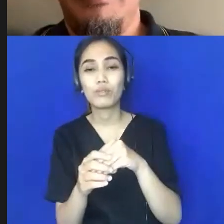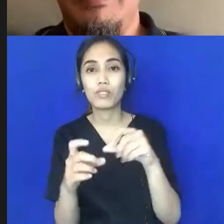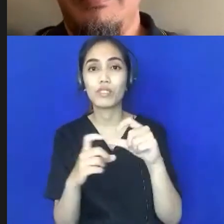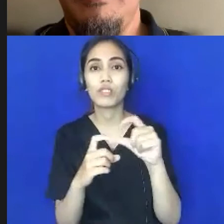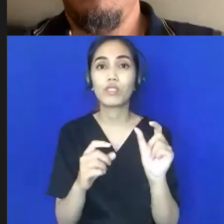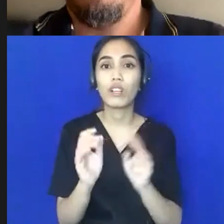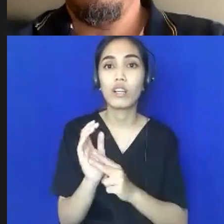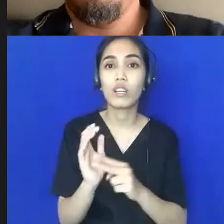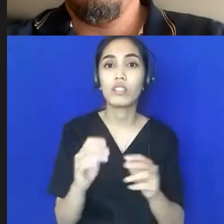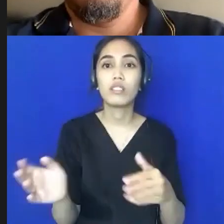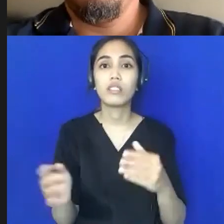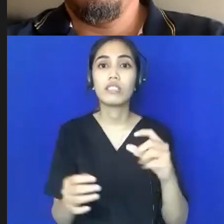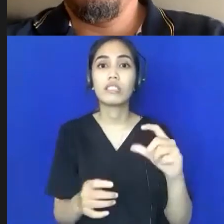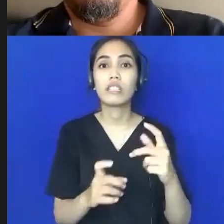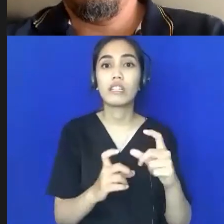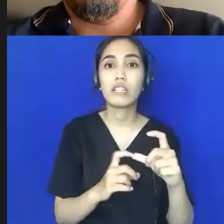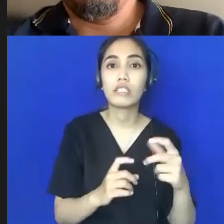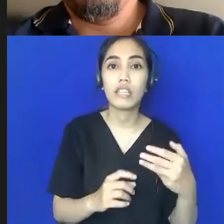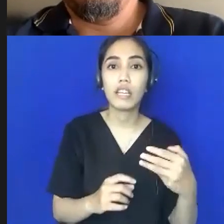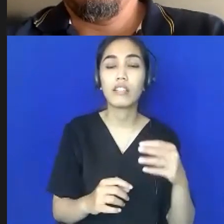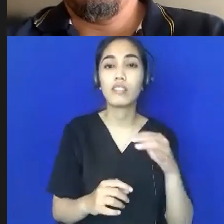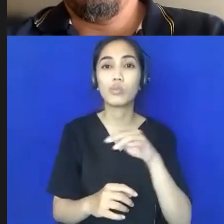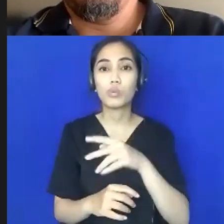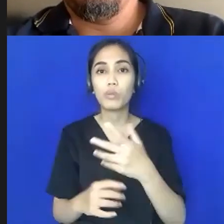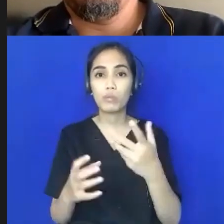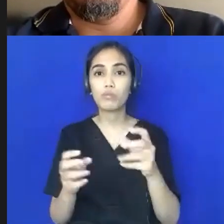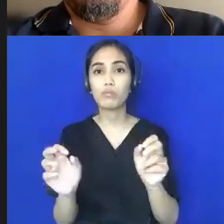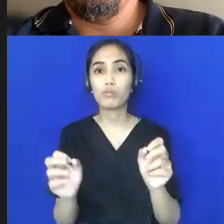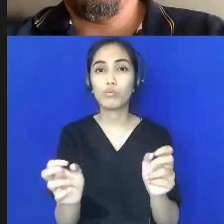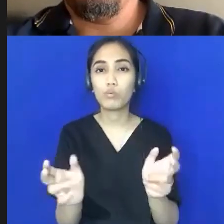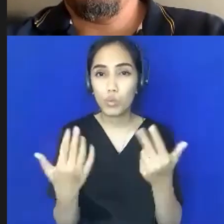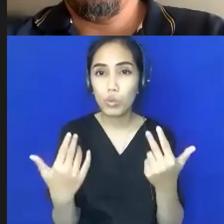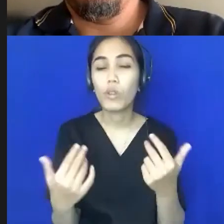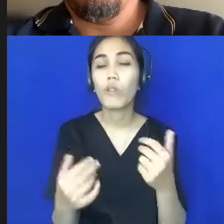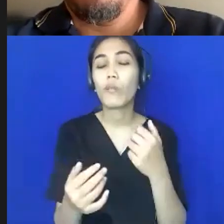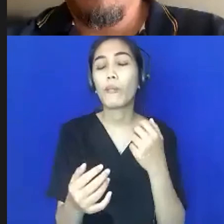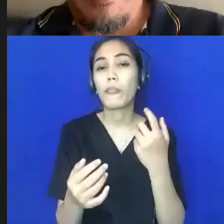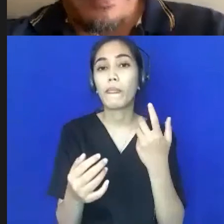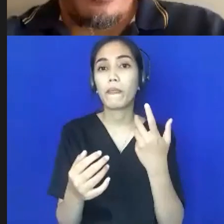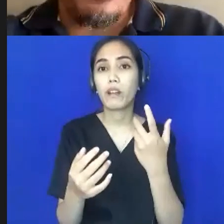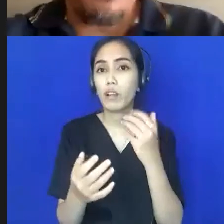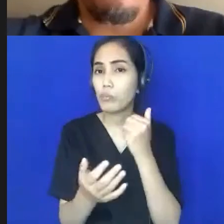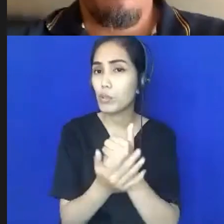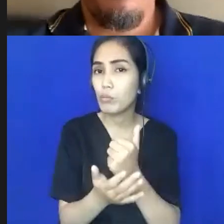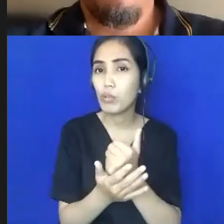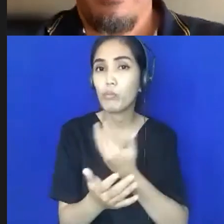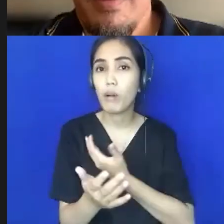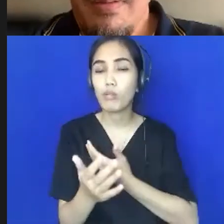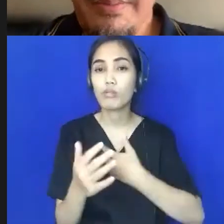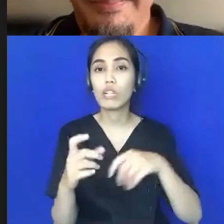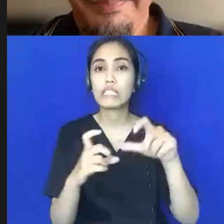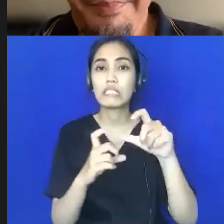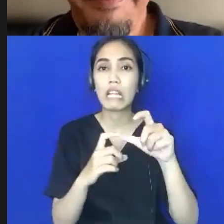karena itulah wujud kita kalau kita memang sungguh-sungguh bersama-sama untuk menurunkan stunting